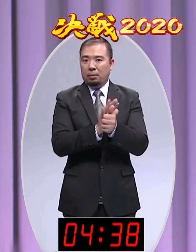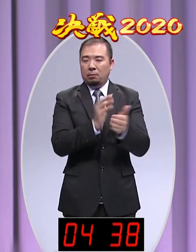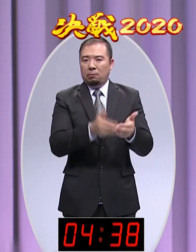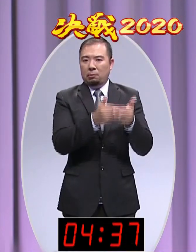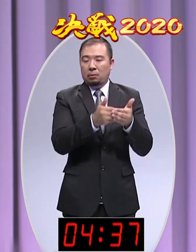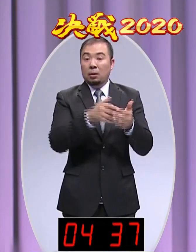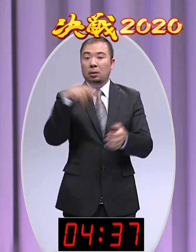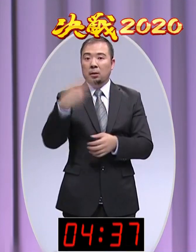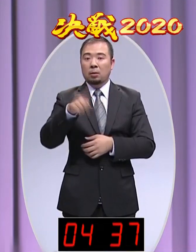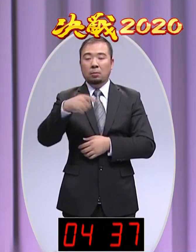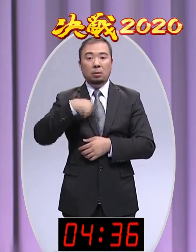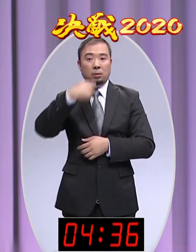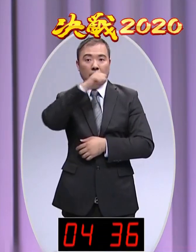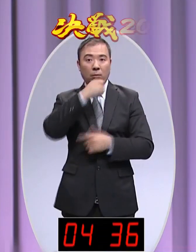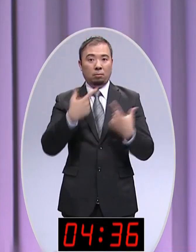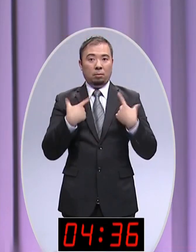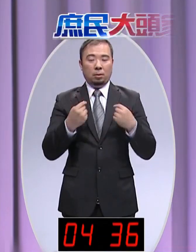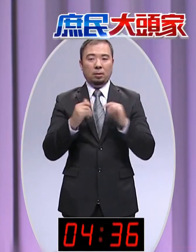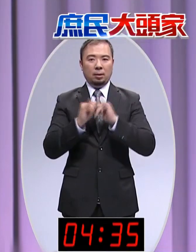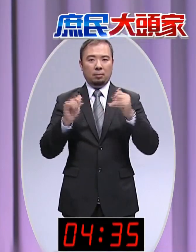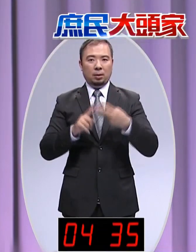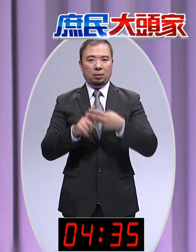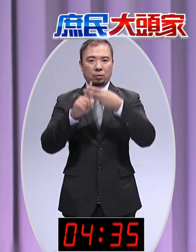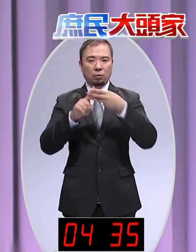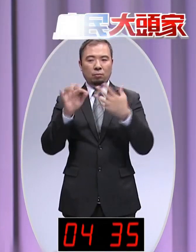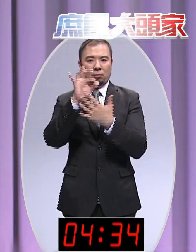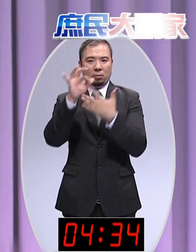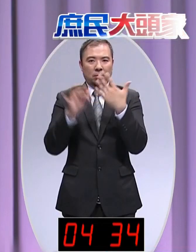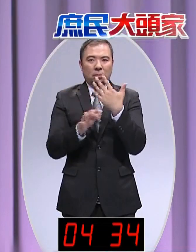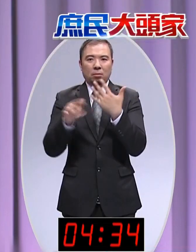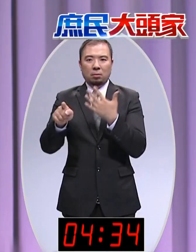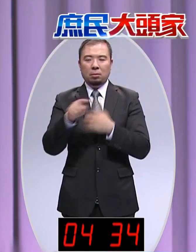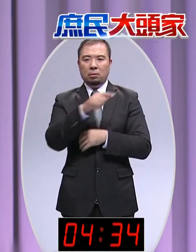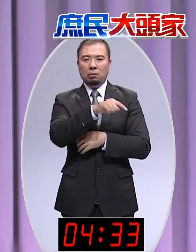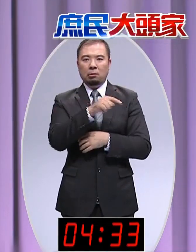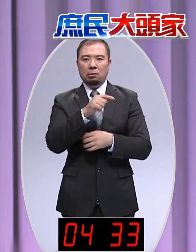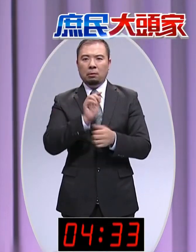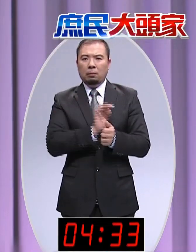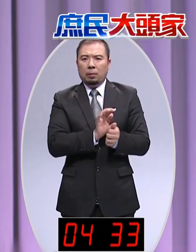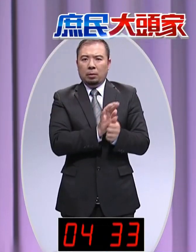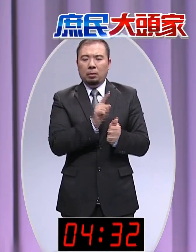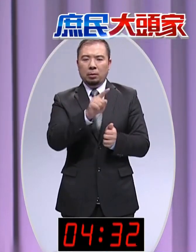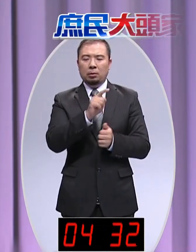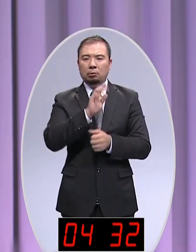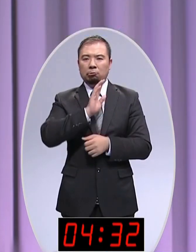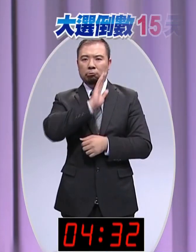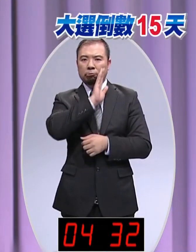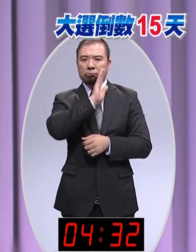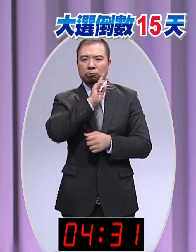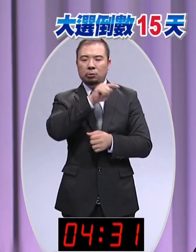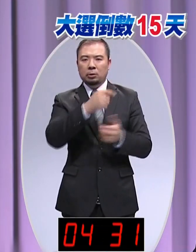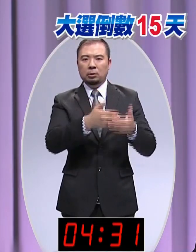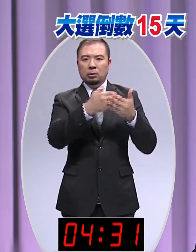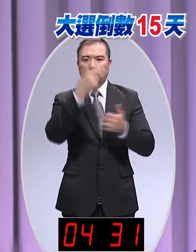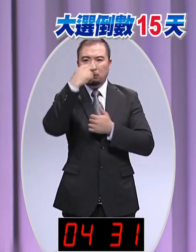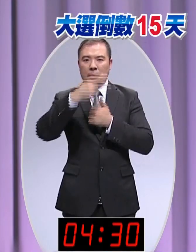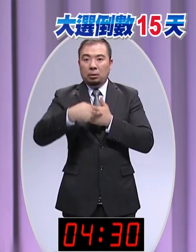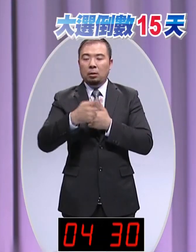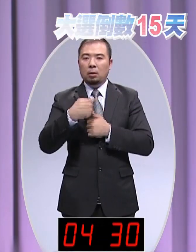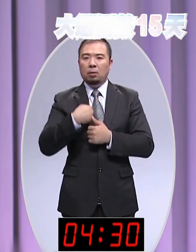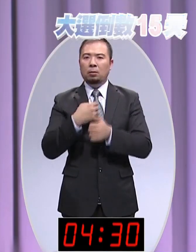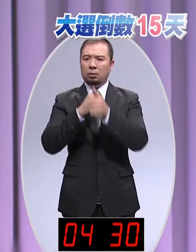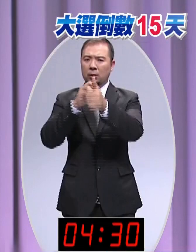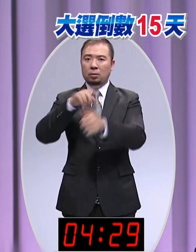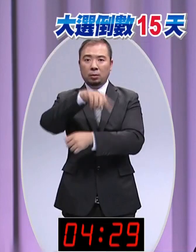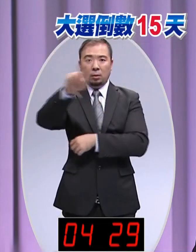台湾的民主制度来破坏、来干预我们的民主制度。我必须要强调，订定反渗透法不是